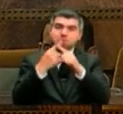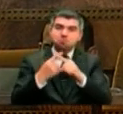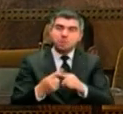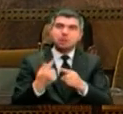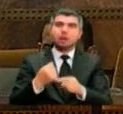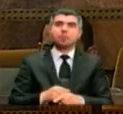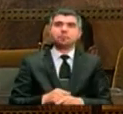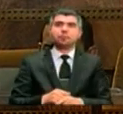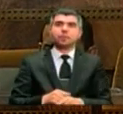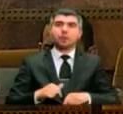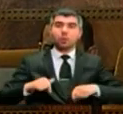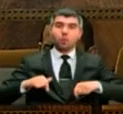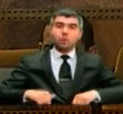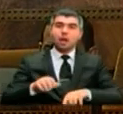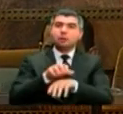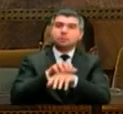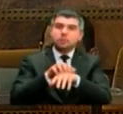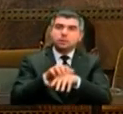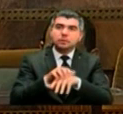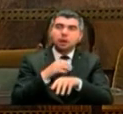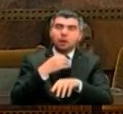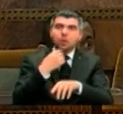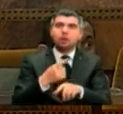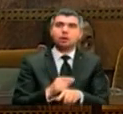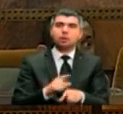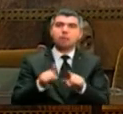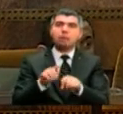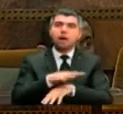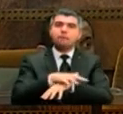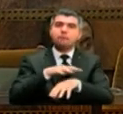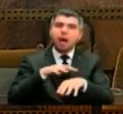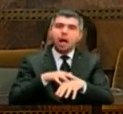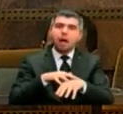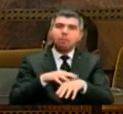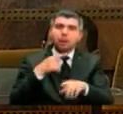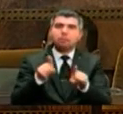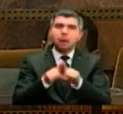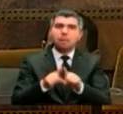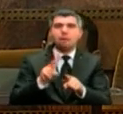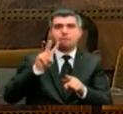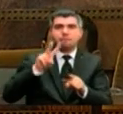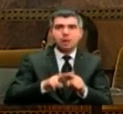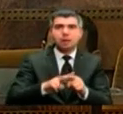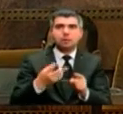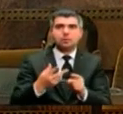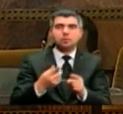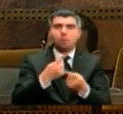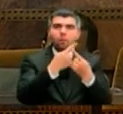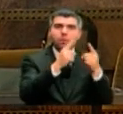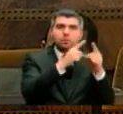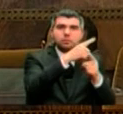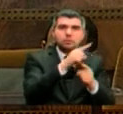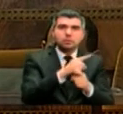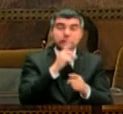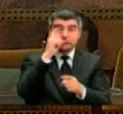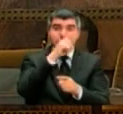على التعاضديات، وزاره الداخليه كيفاش هاد العمال ديال الاقاليم يسمحوا بهذا الشيء دار في الاقاليم ديالهم، وايضا